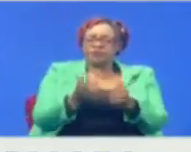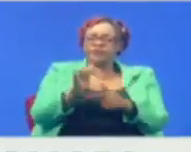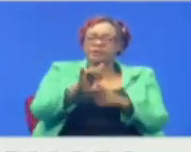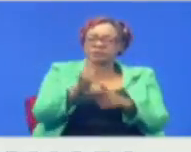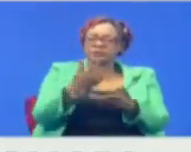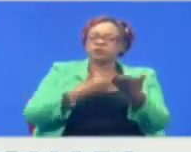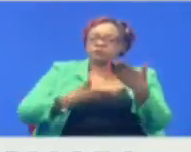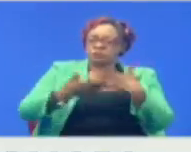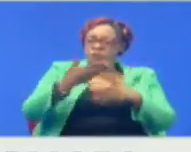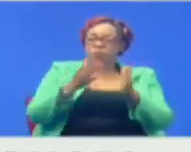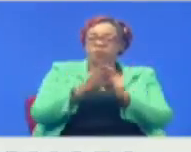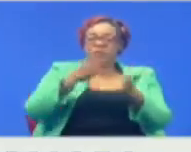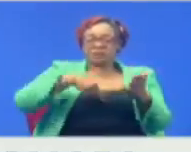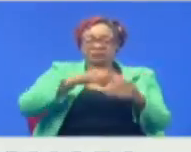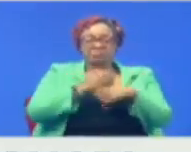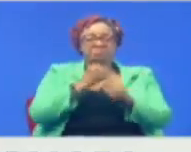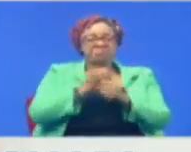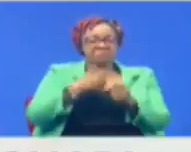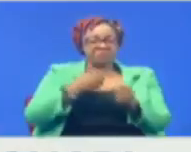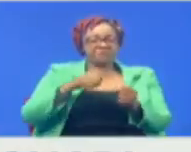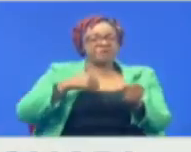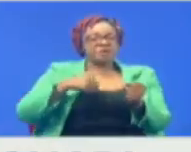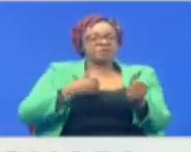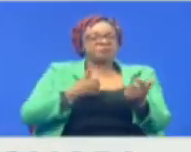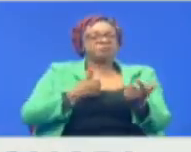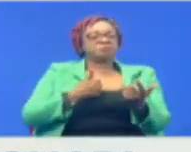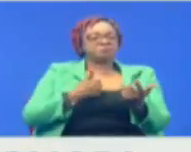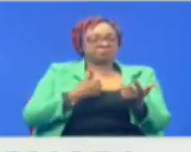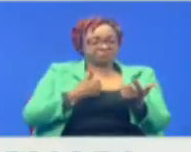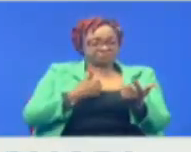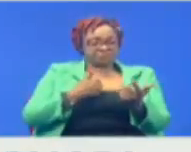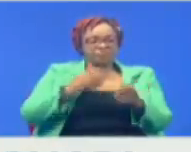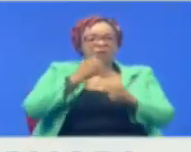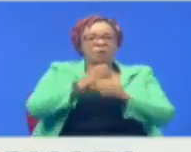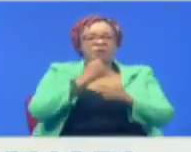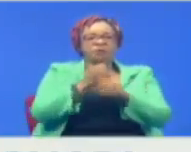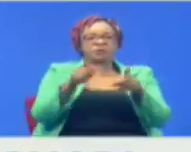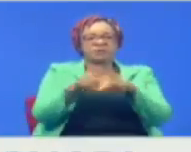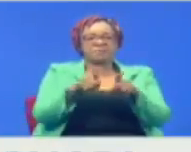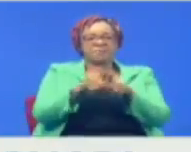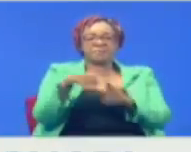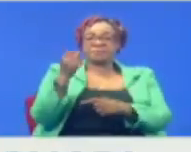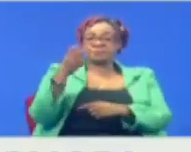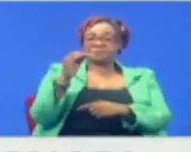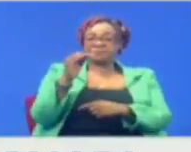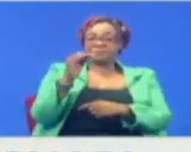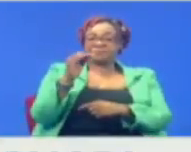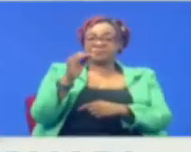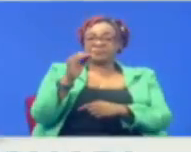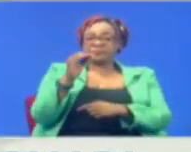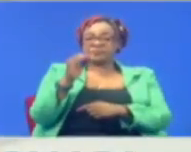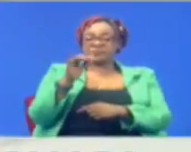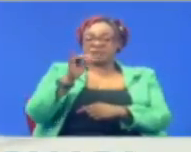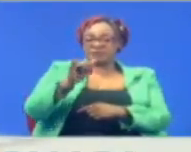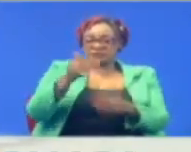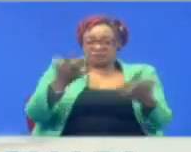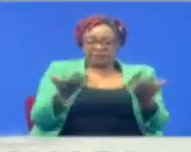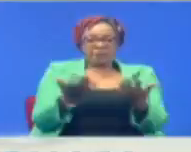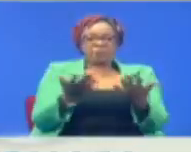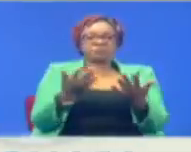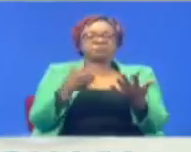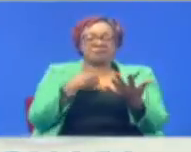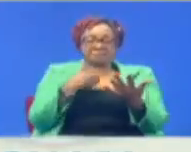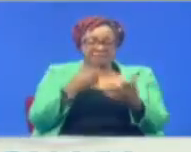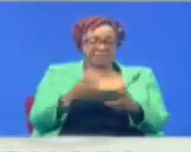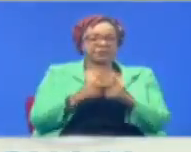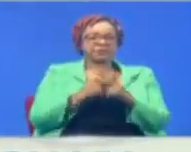us made me feel like I will do the same. So that's how I ended up in this industry. Ni huduma